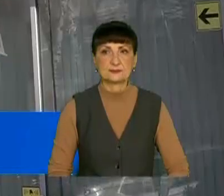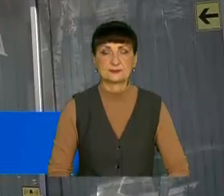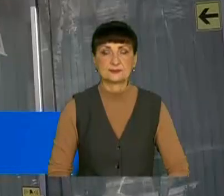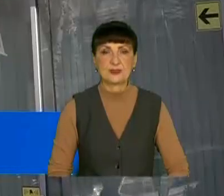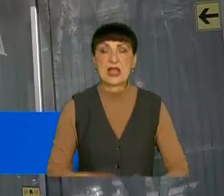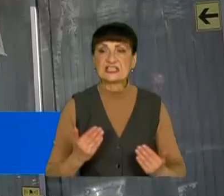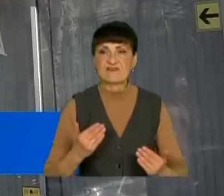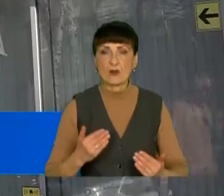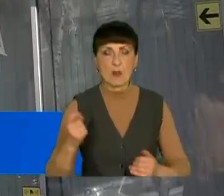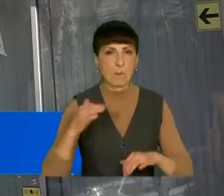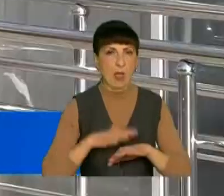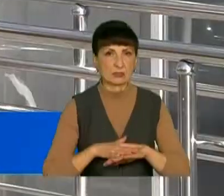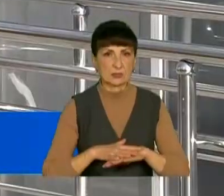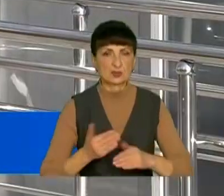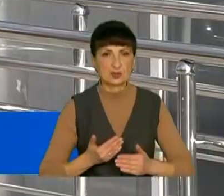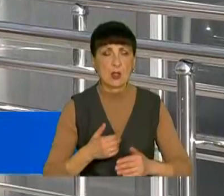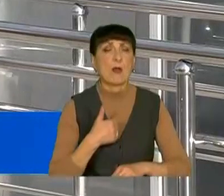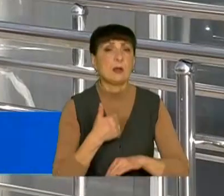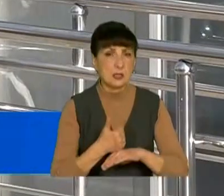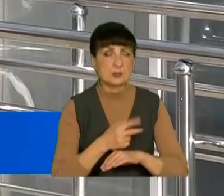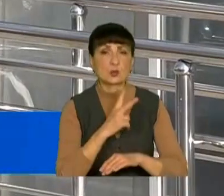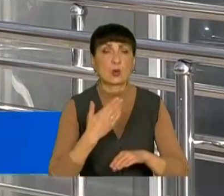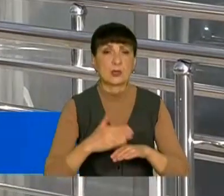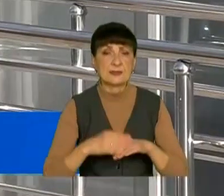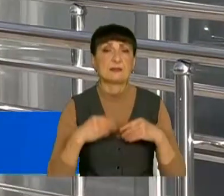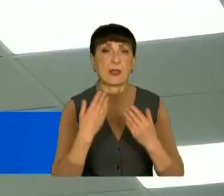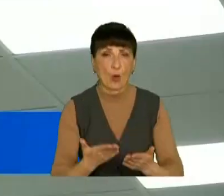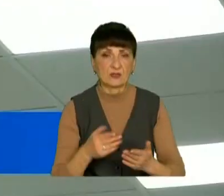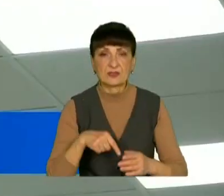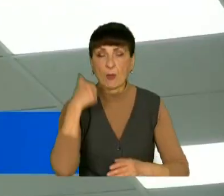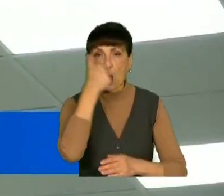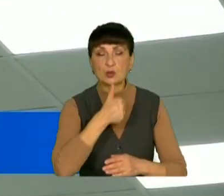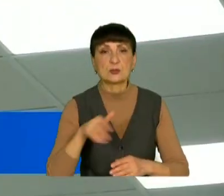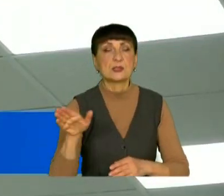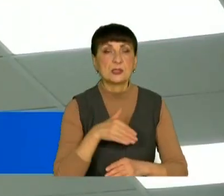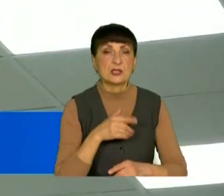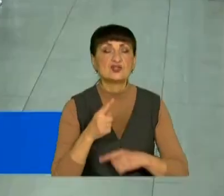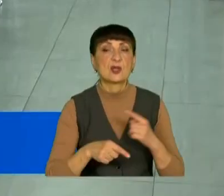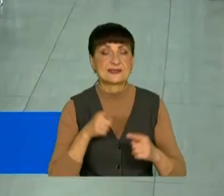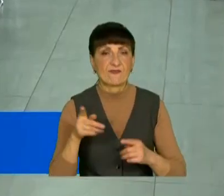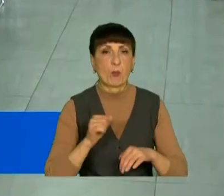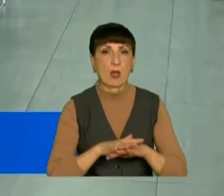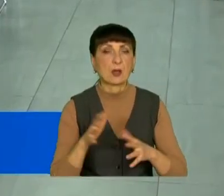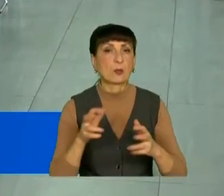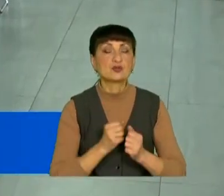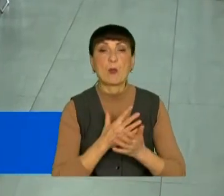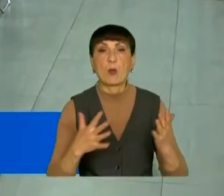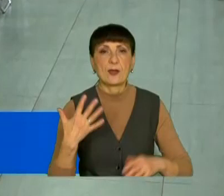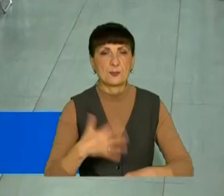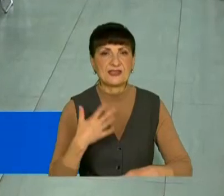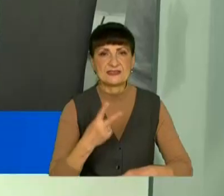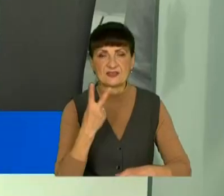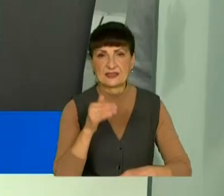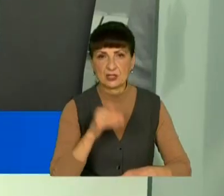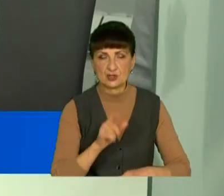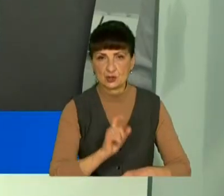На сегодня Отбасыбанк остается лидером в ипотечном кредитовании. В этом году жилищные займы через финорганизацию получили более 52